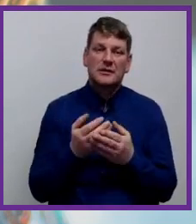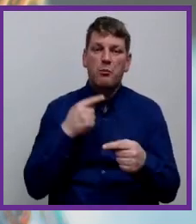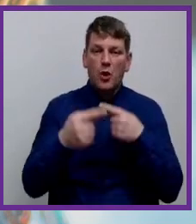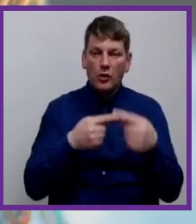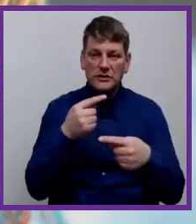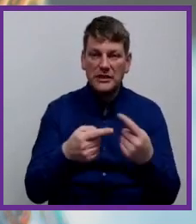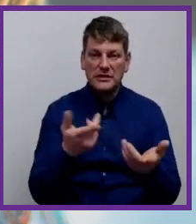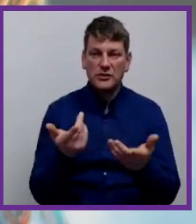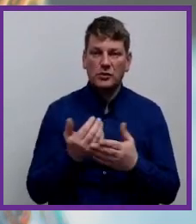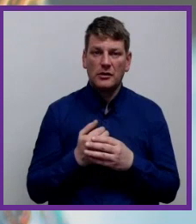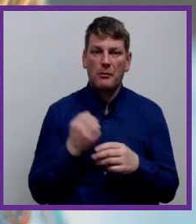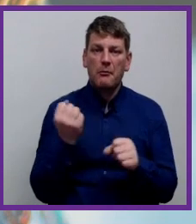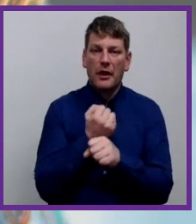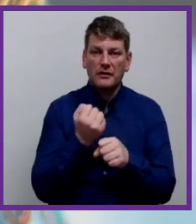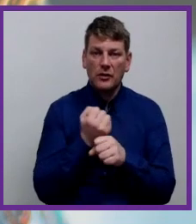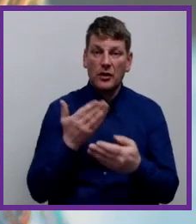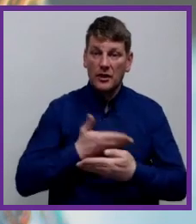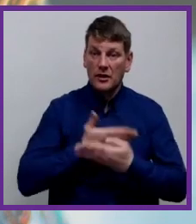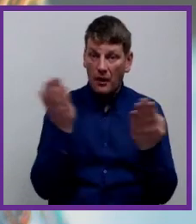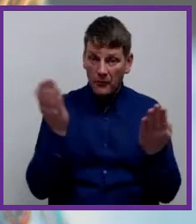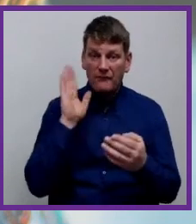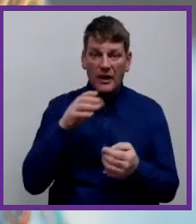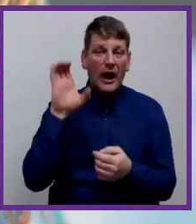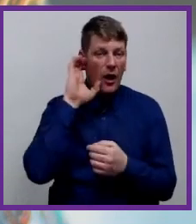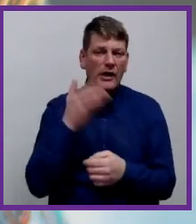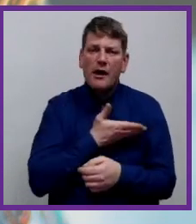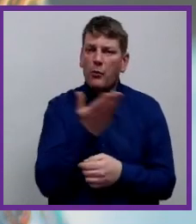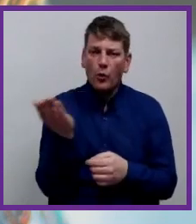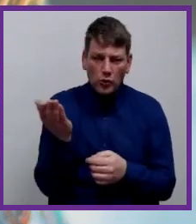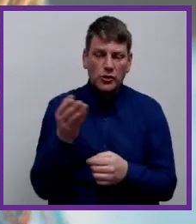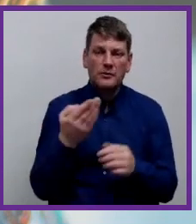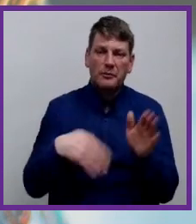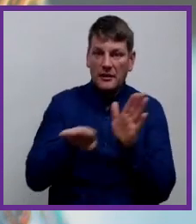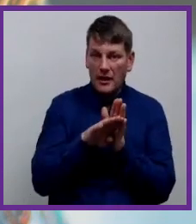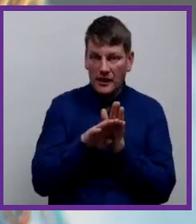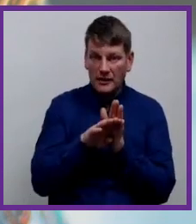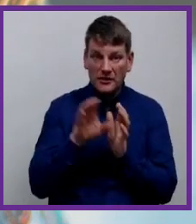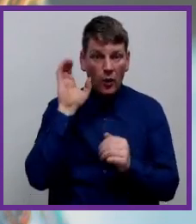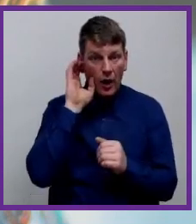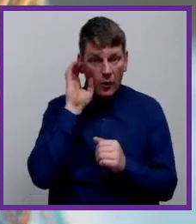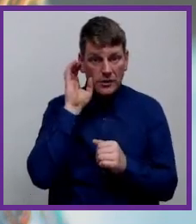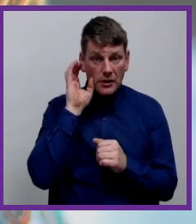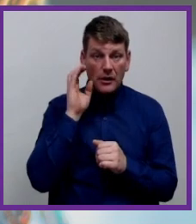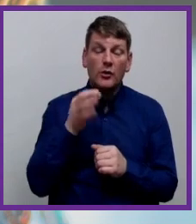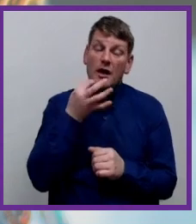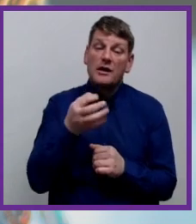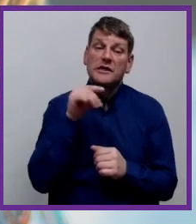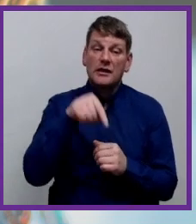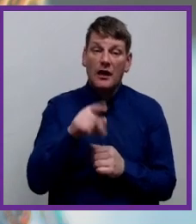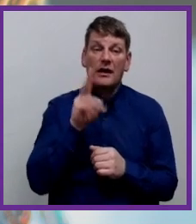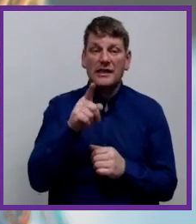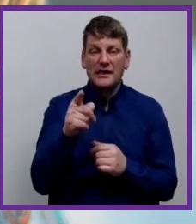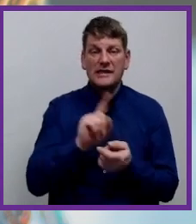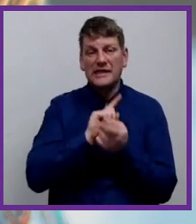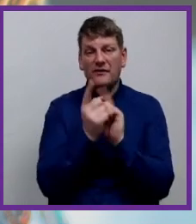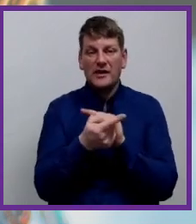procesu padarīt atklāt, varēja klausīties tik viens un piedalīties tik viens. Un jāsaka tā, ka tas izvērtās